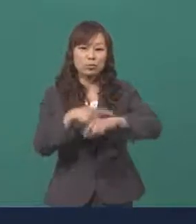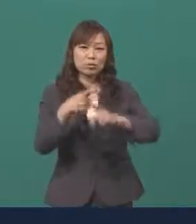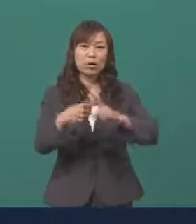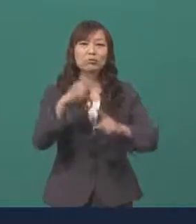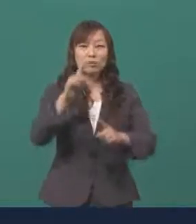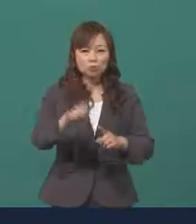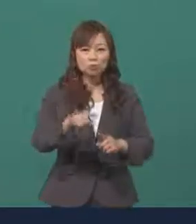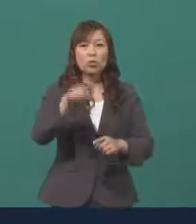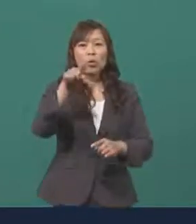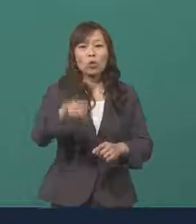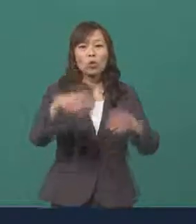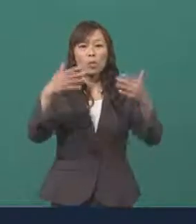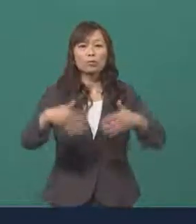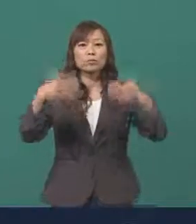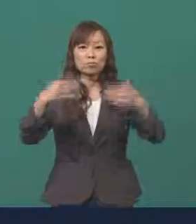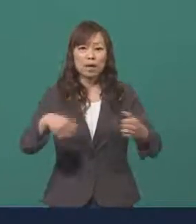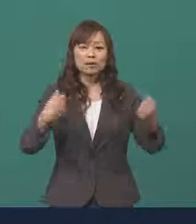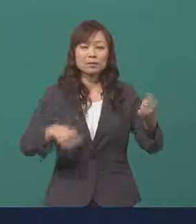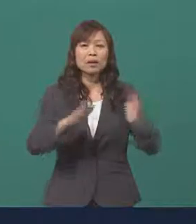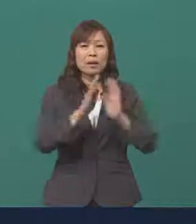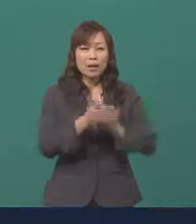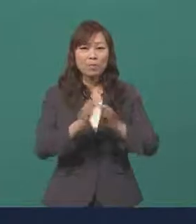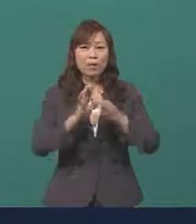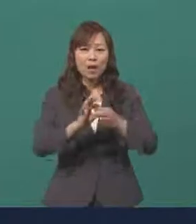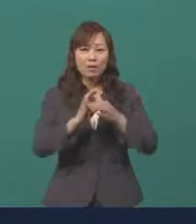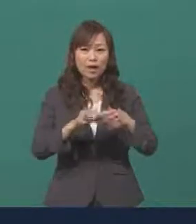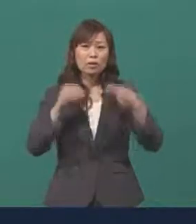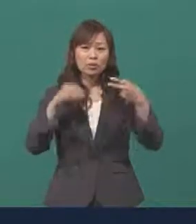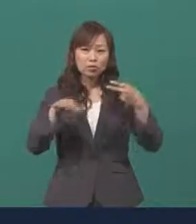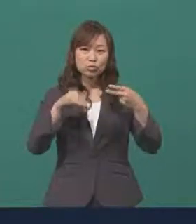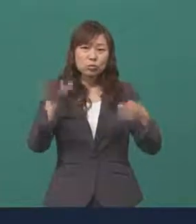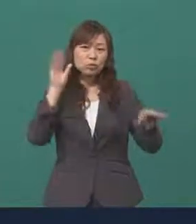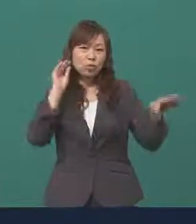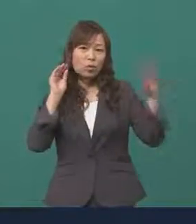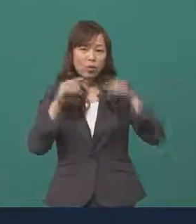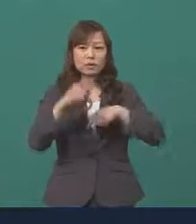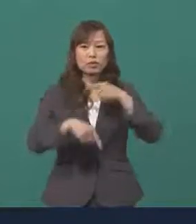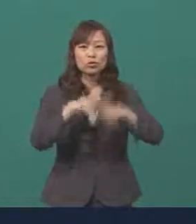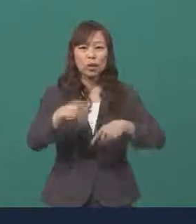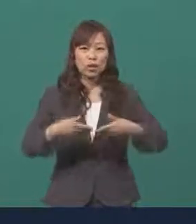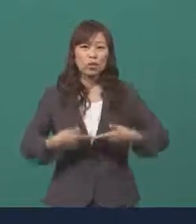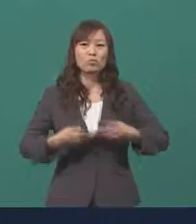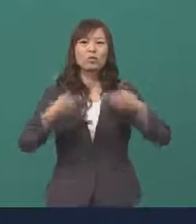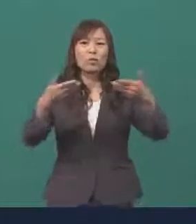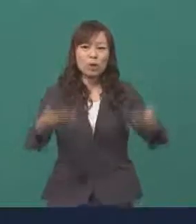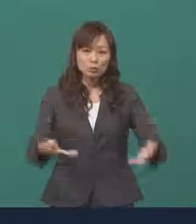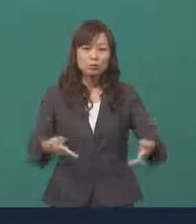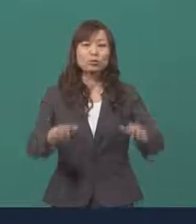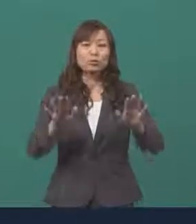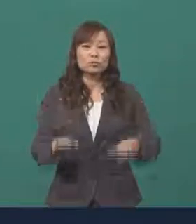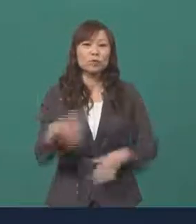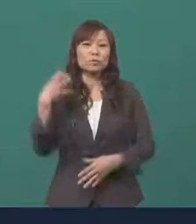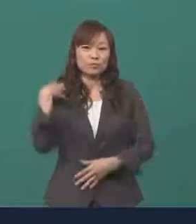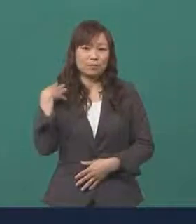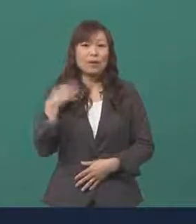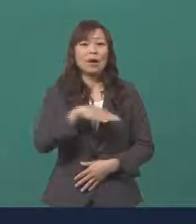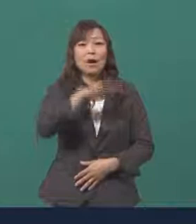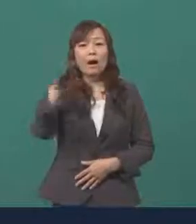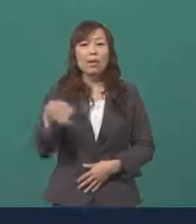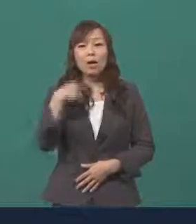手話タイムプラスワンの時間です。この番組は滋賀県政に関するニュースや情報を手話でお届けする番組です